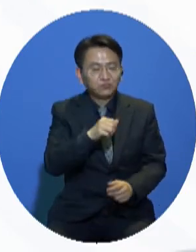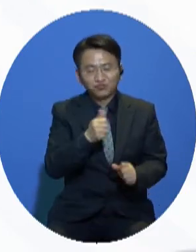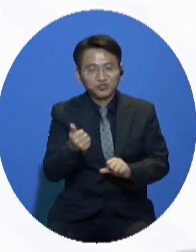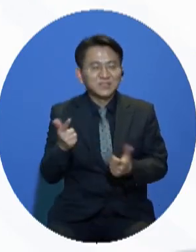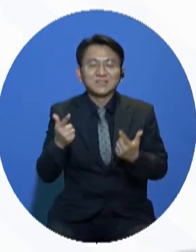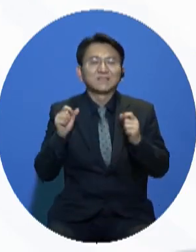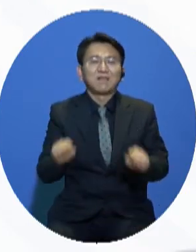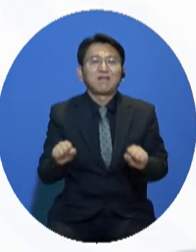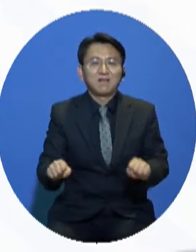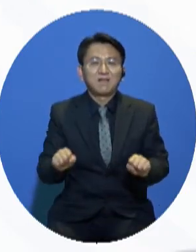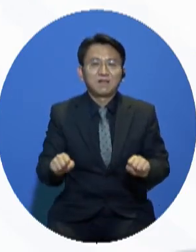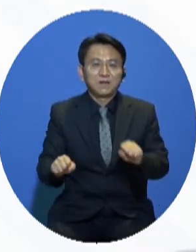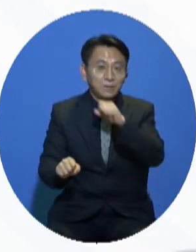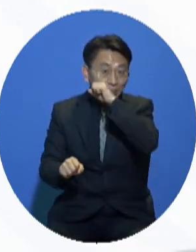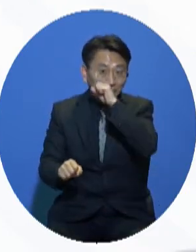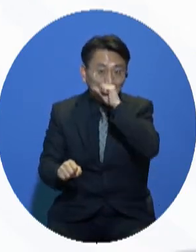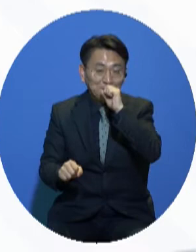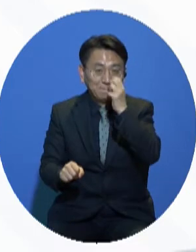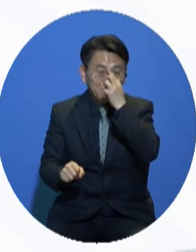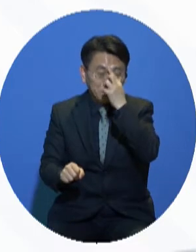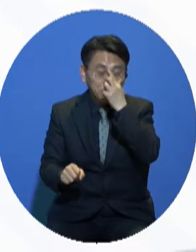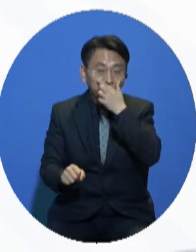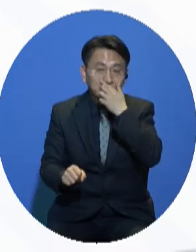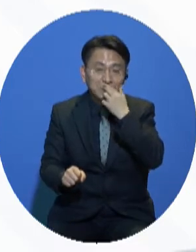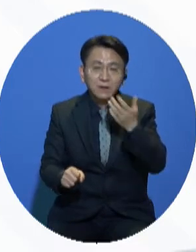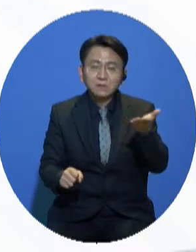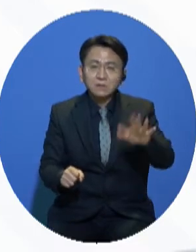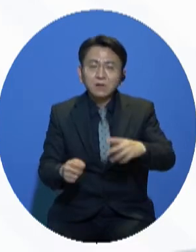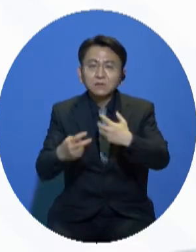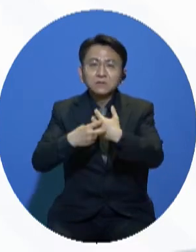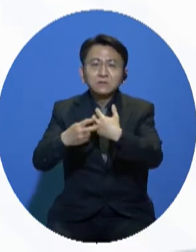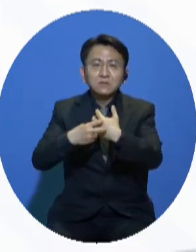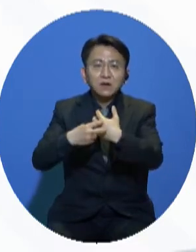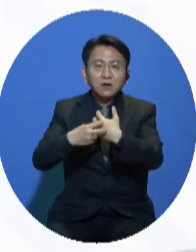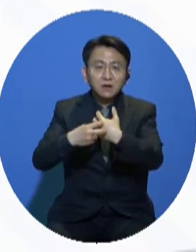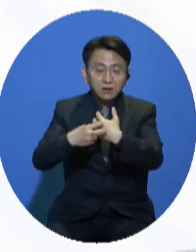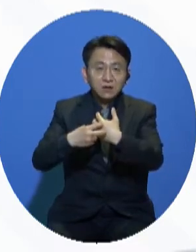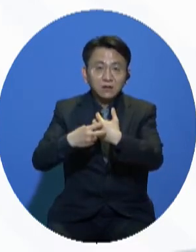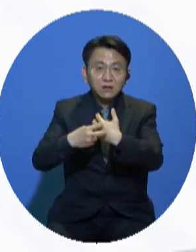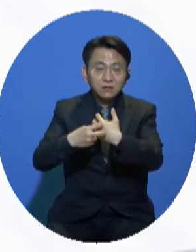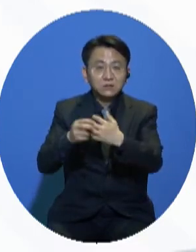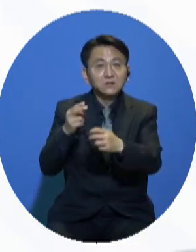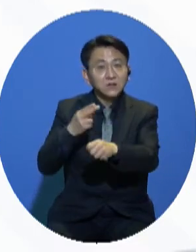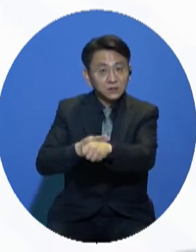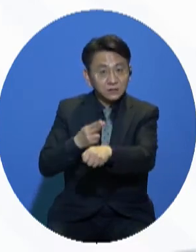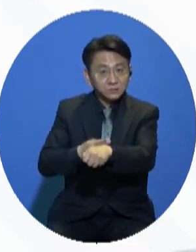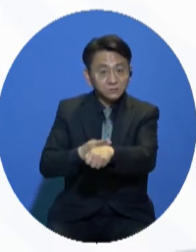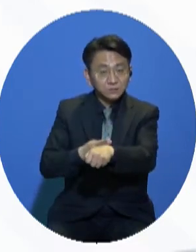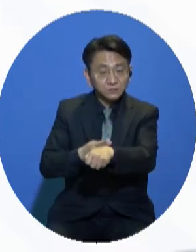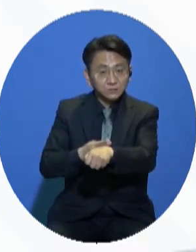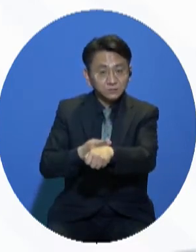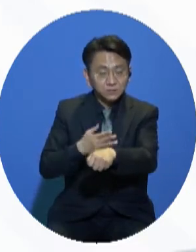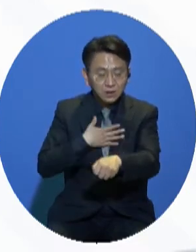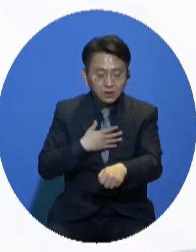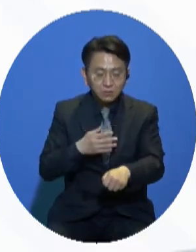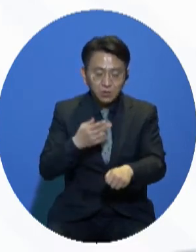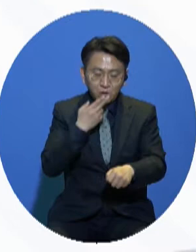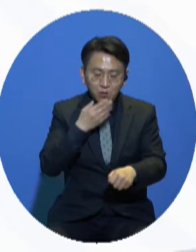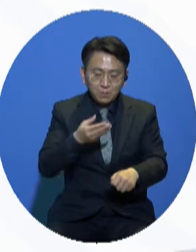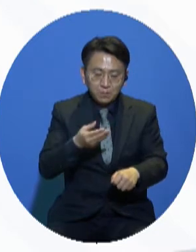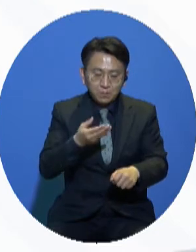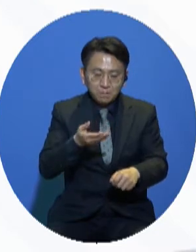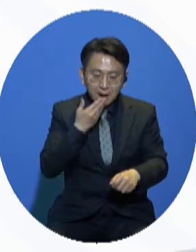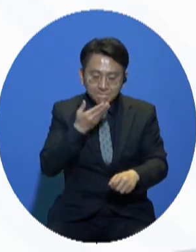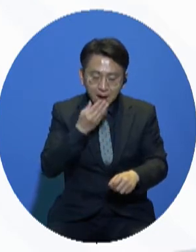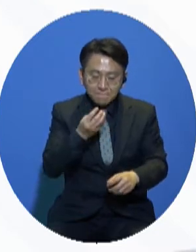살아남았습니다. 근데 의사가 그 당시에 왔을 때에 제가 음식을 And you might 먹고 think, why is that